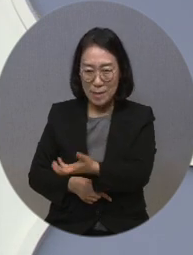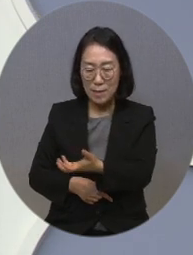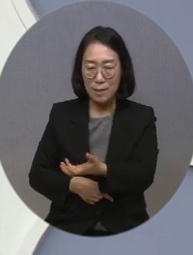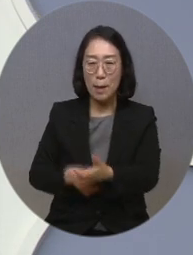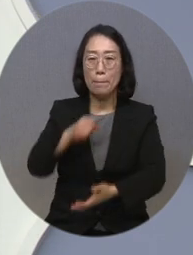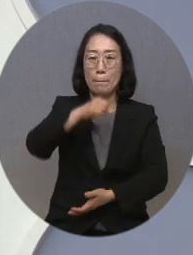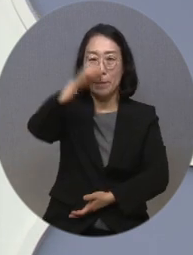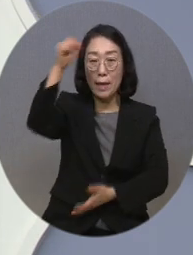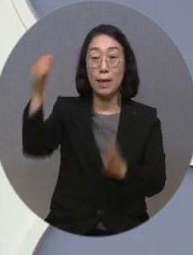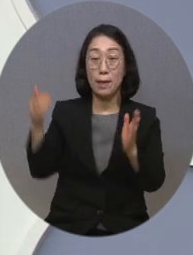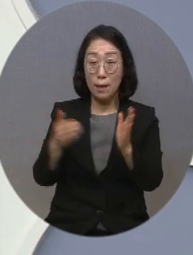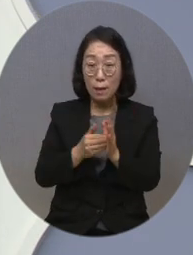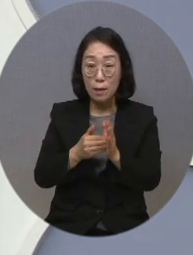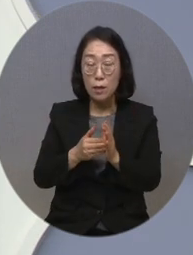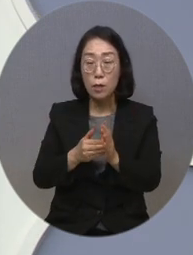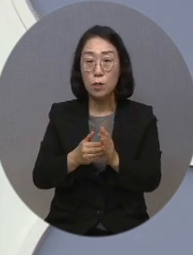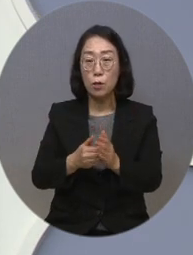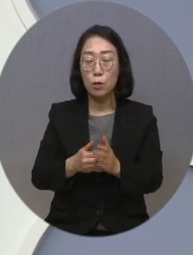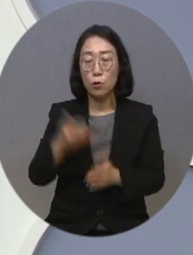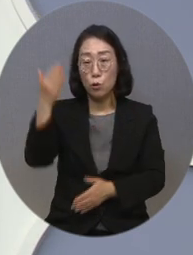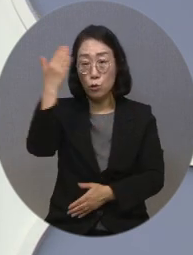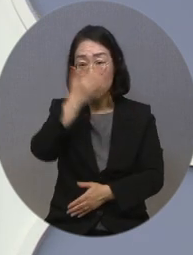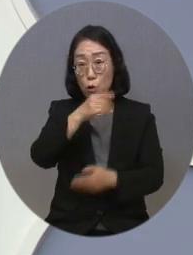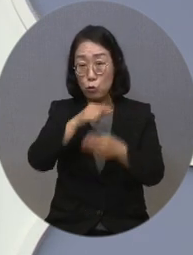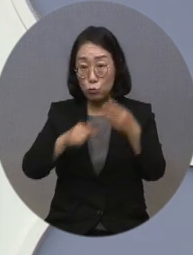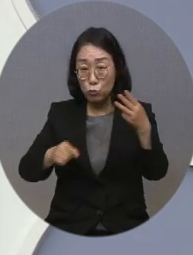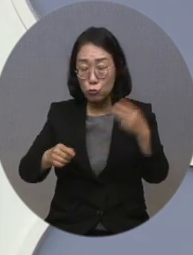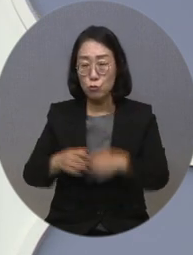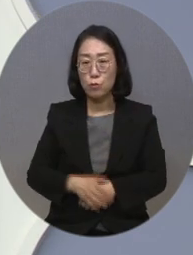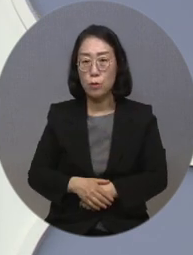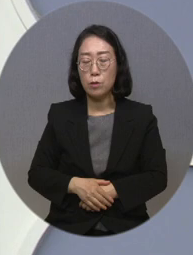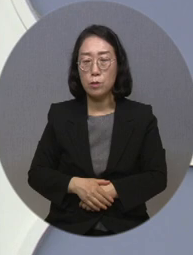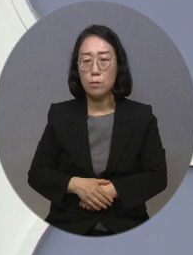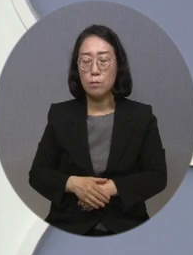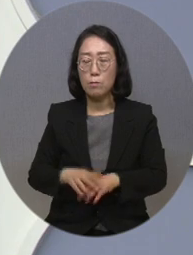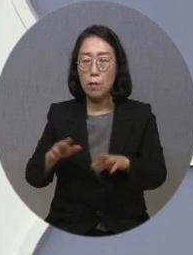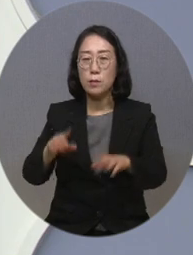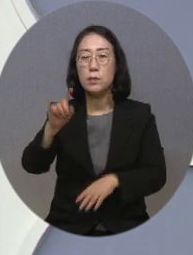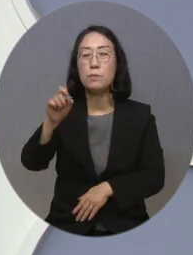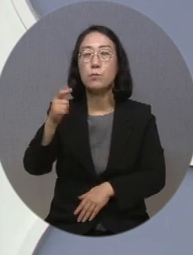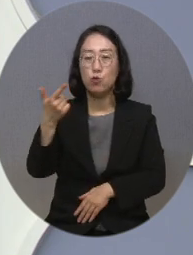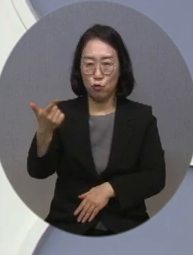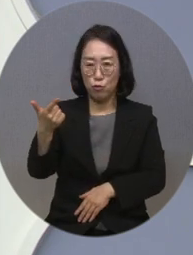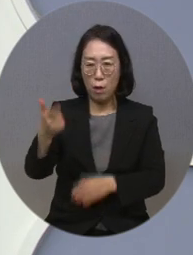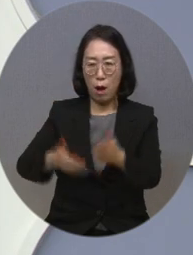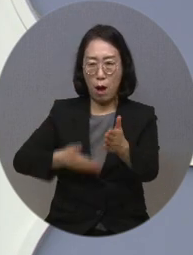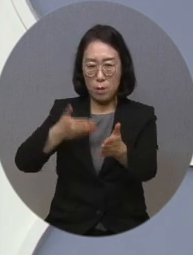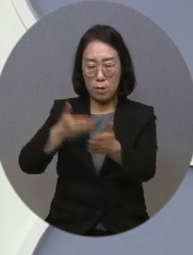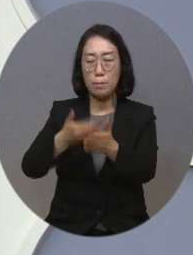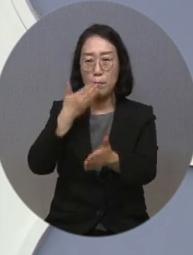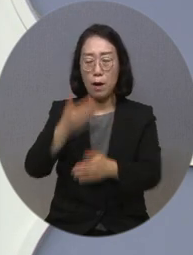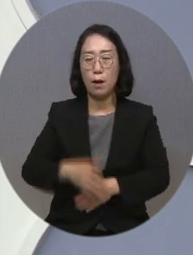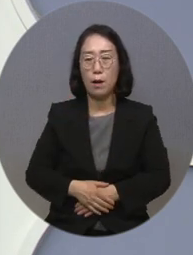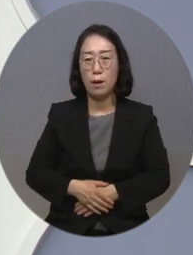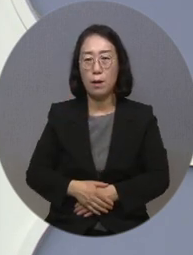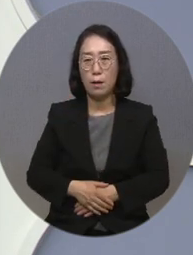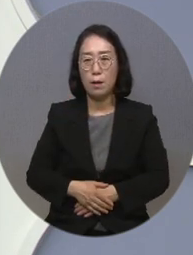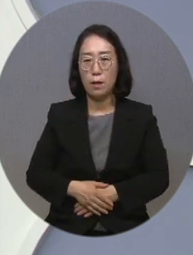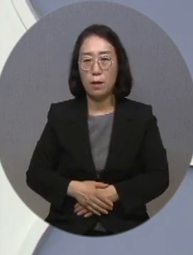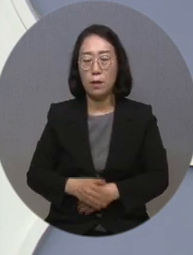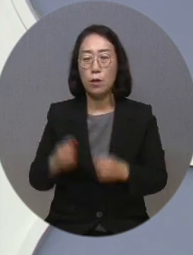유치를 해서 그것이 지금 청주에 지금 라인 16까지 이제 와 있는데 그것이 우리 청주와 충북